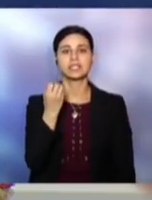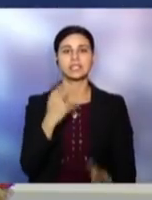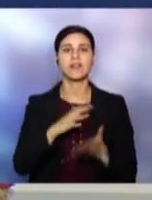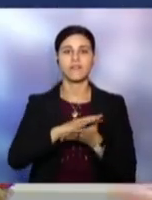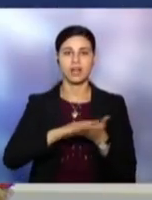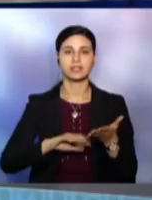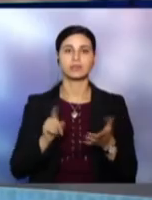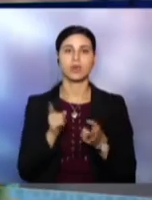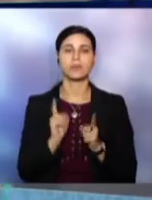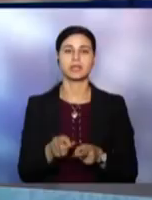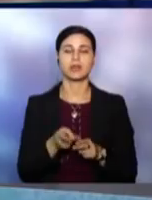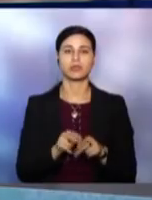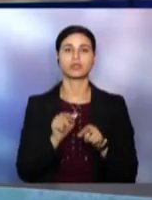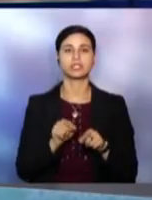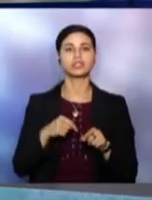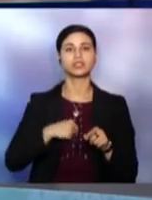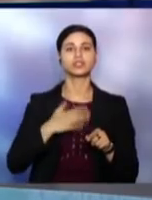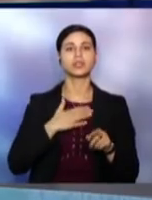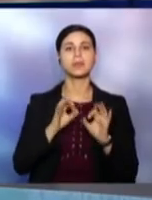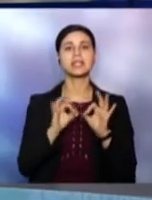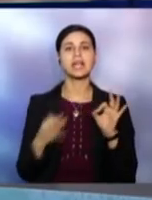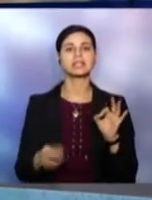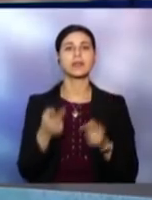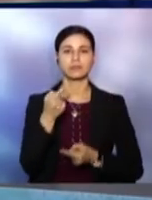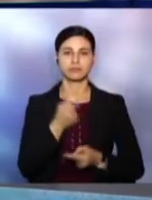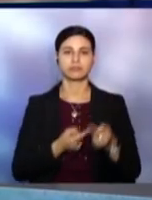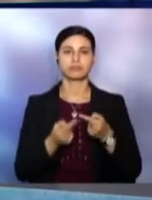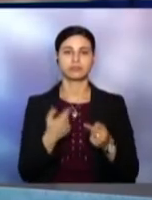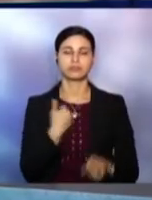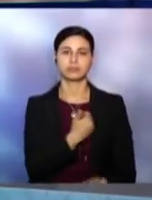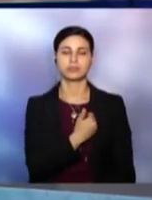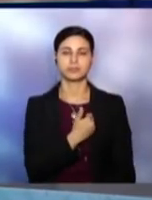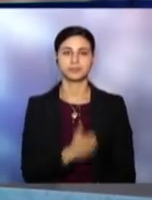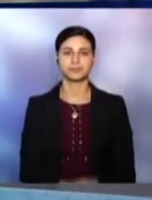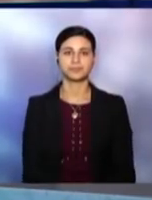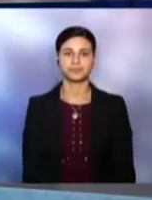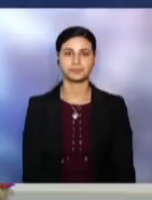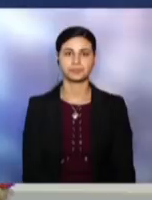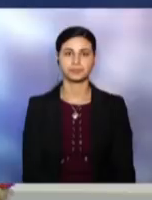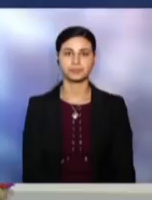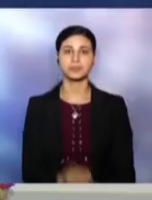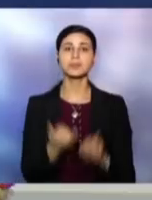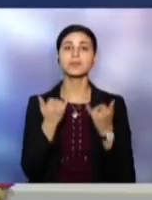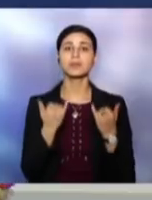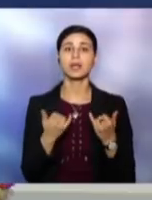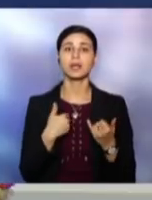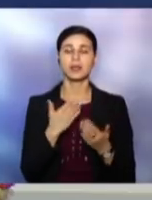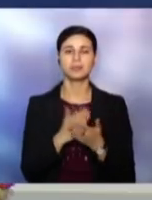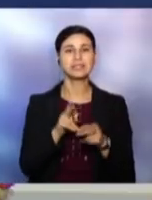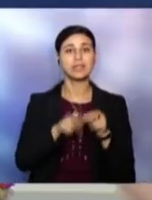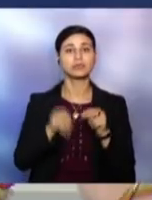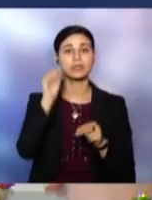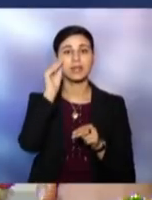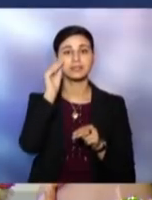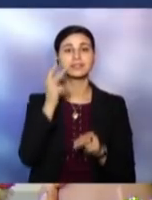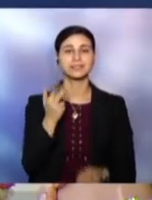რომ რეალურად აი ეს ფლორა აღვადგინოთ. დიახ. ჩვენ ახლა გვაქვს დასრულეთ აზრი მე.